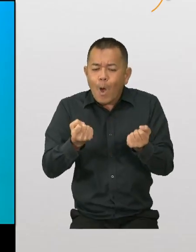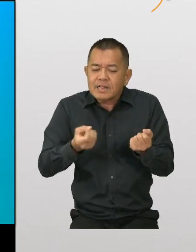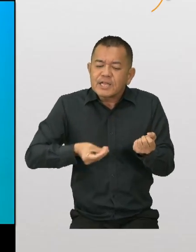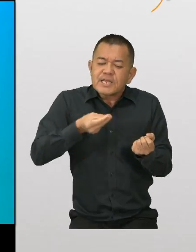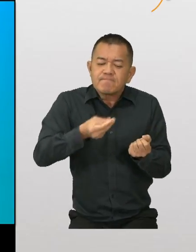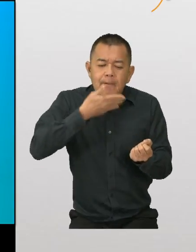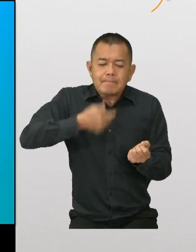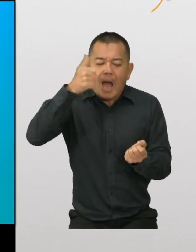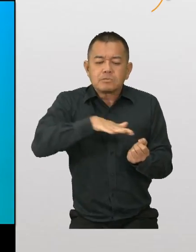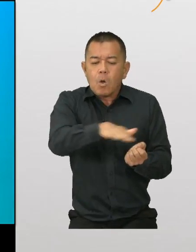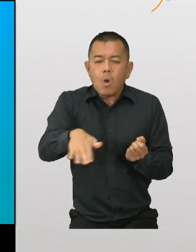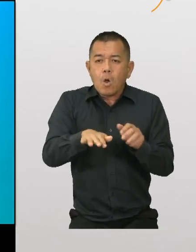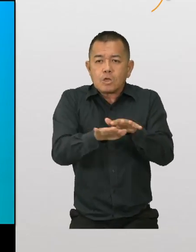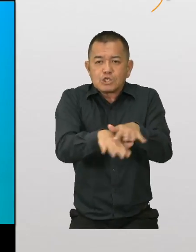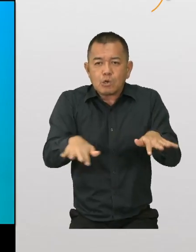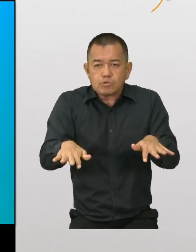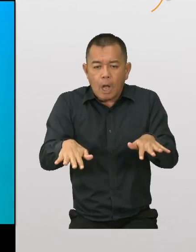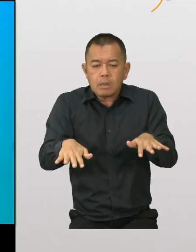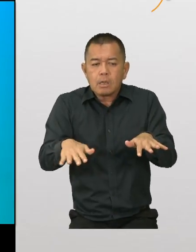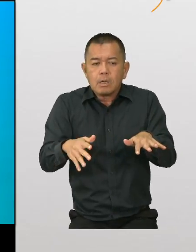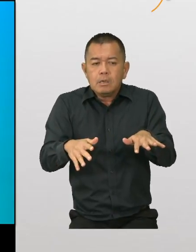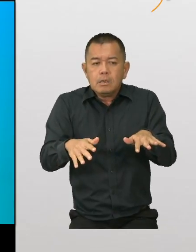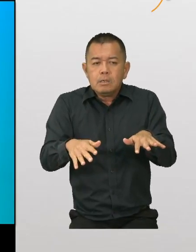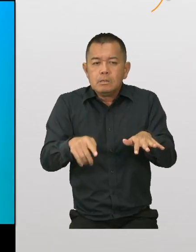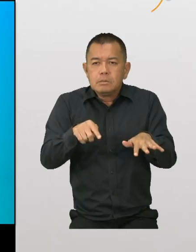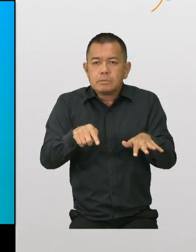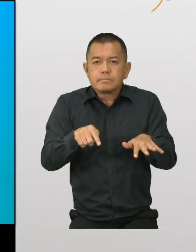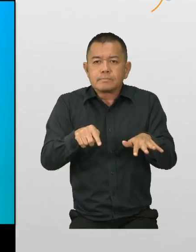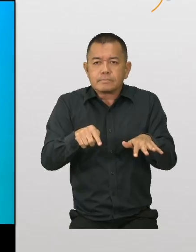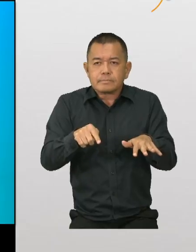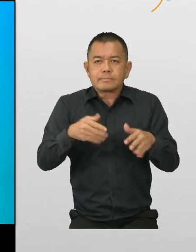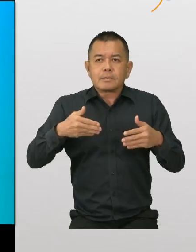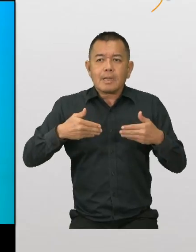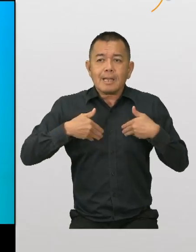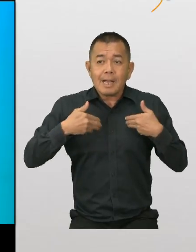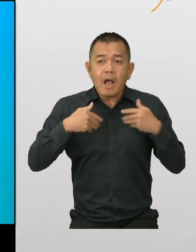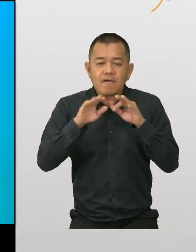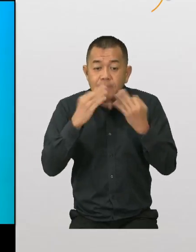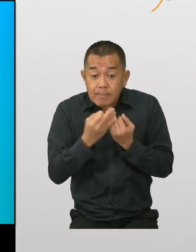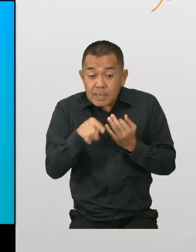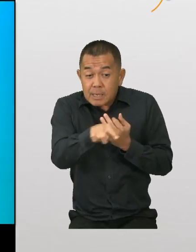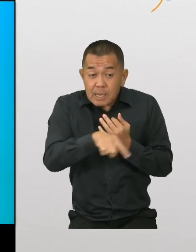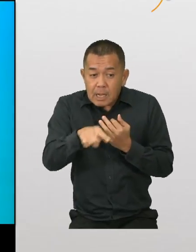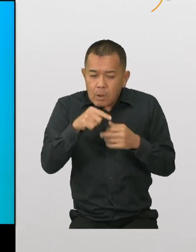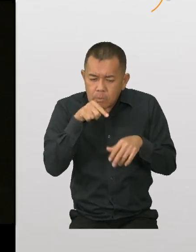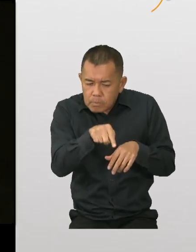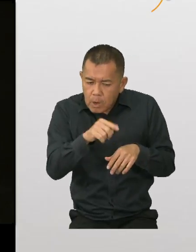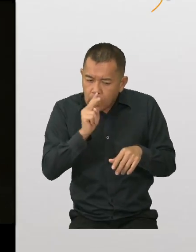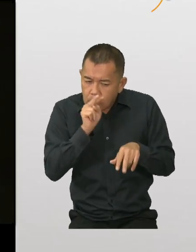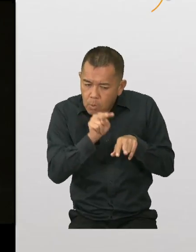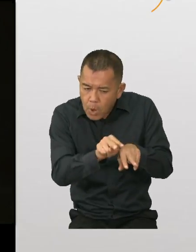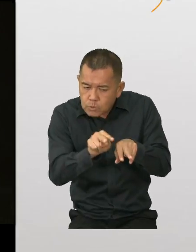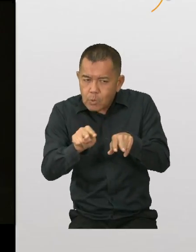start for them. 所以年轻家庭就 Therefore, 会很关 these 注 young families 住房的 pay 开 close 销 attention to the costs of housing and